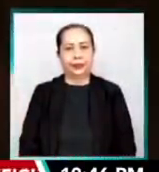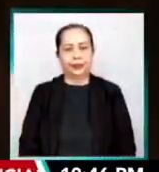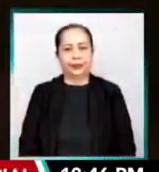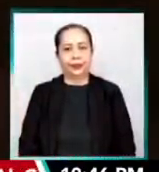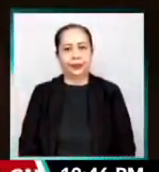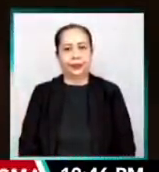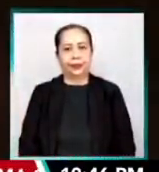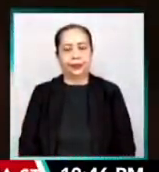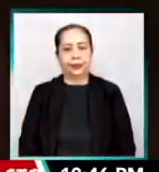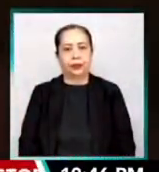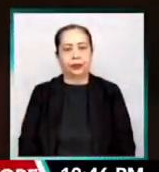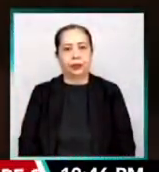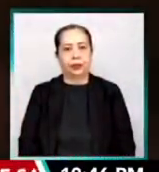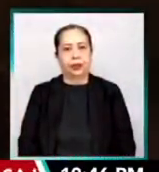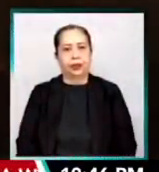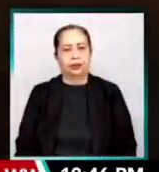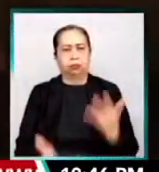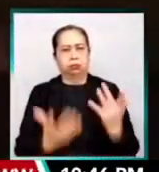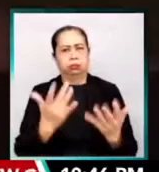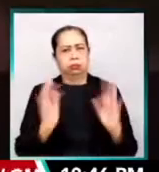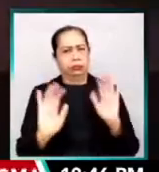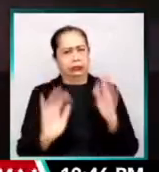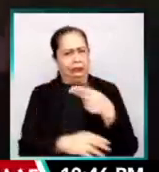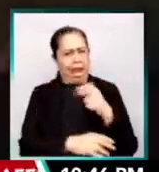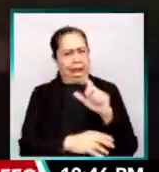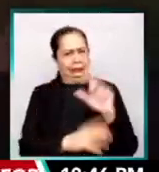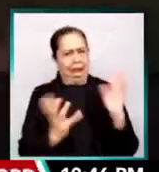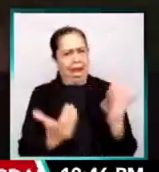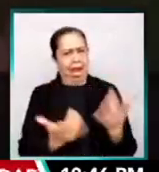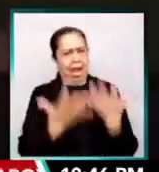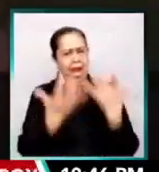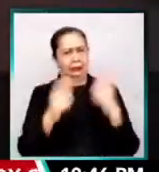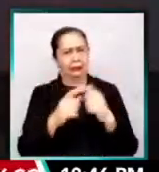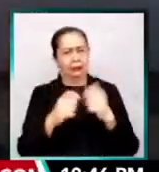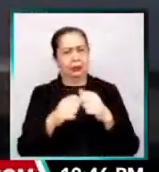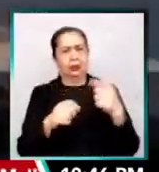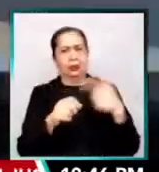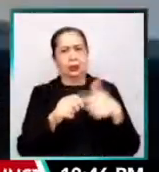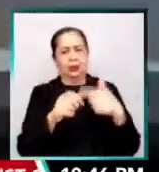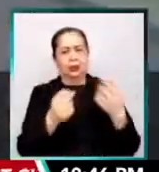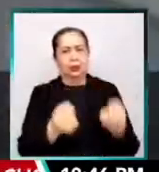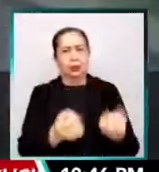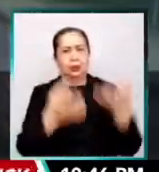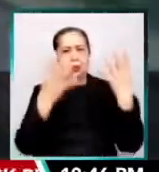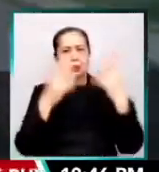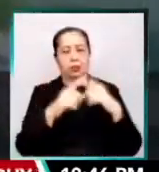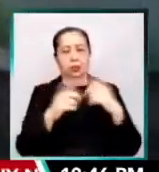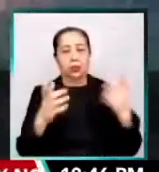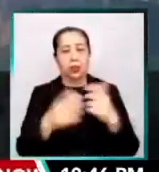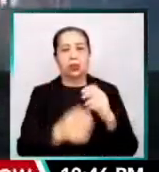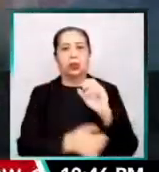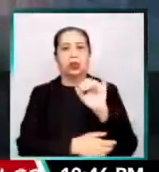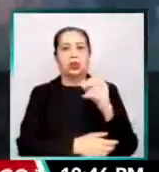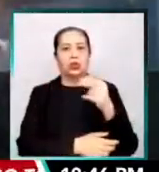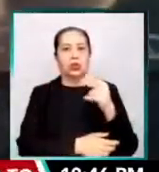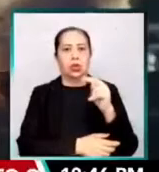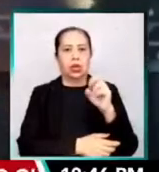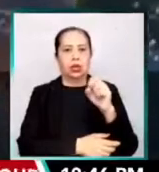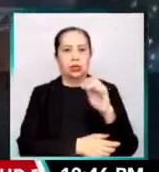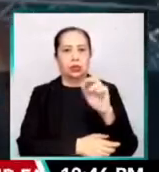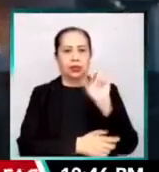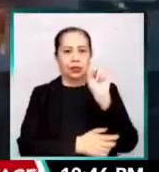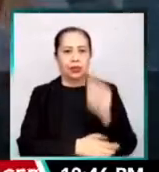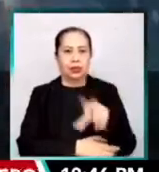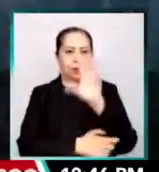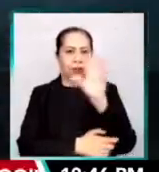Naging malaimpyerno ang paligid nang sumabog ang isang gas tanker sa Johannesburg, South Africa. Nagtakbuhan ng mga tao.